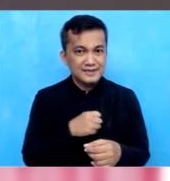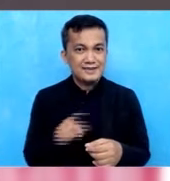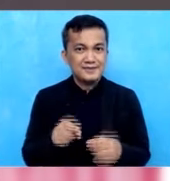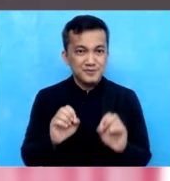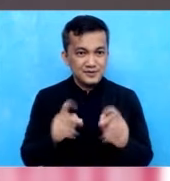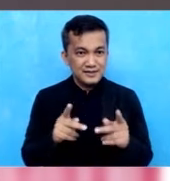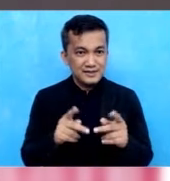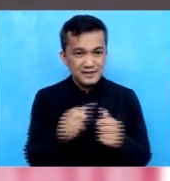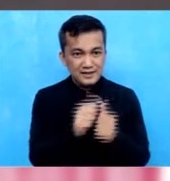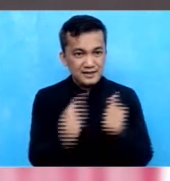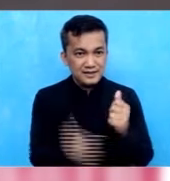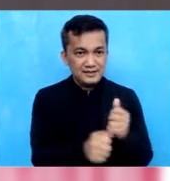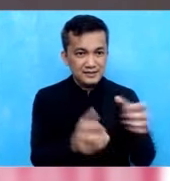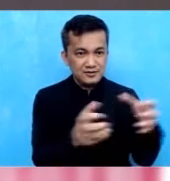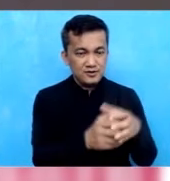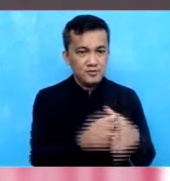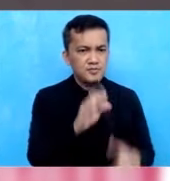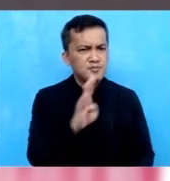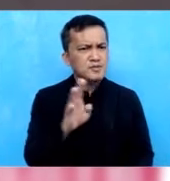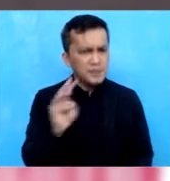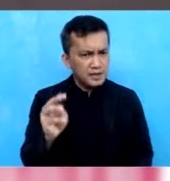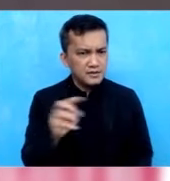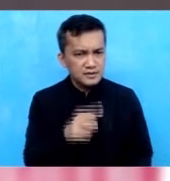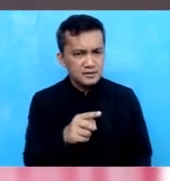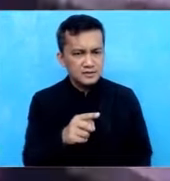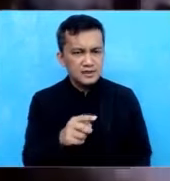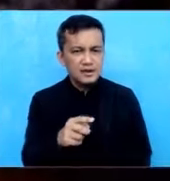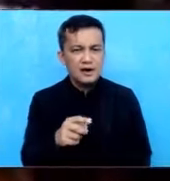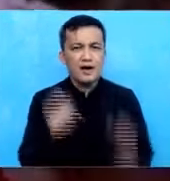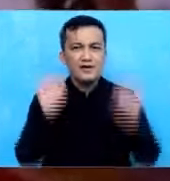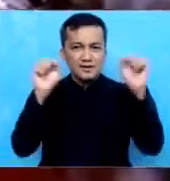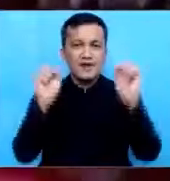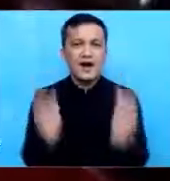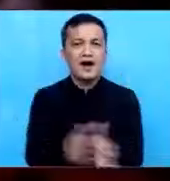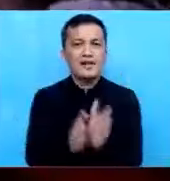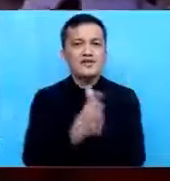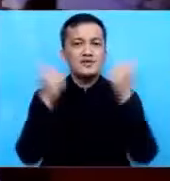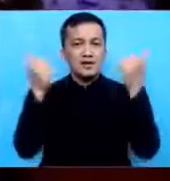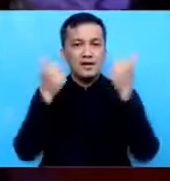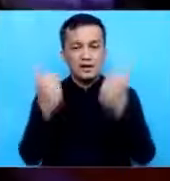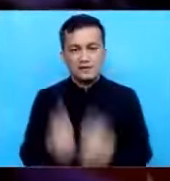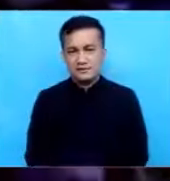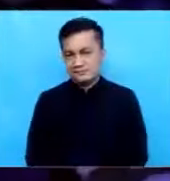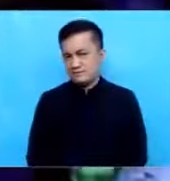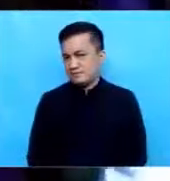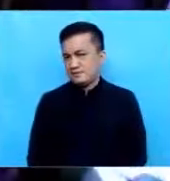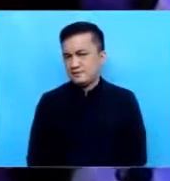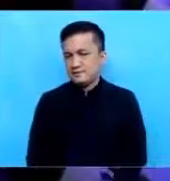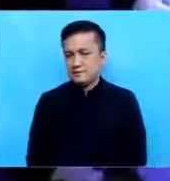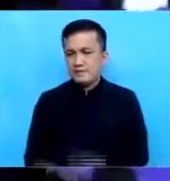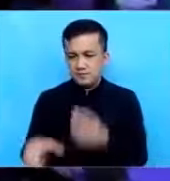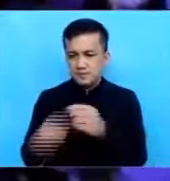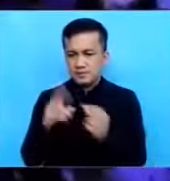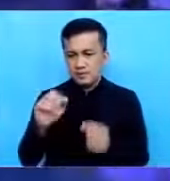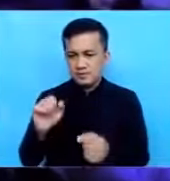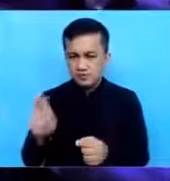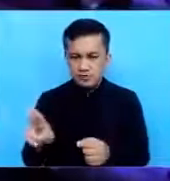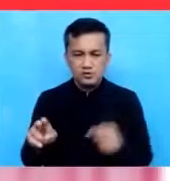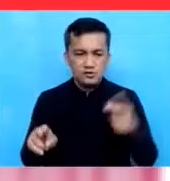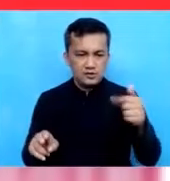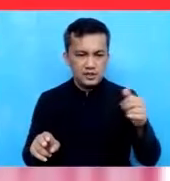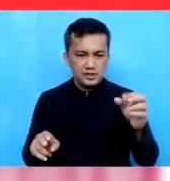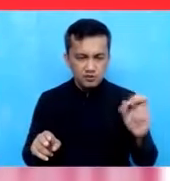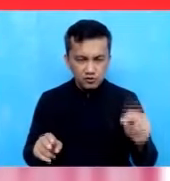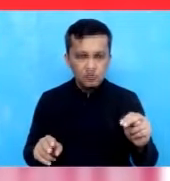party of Bongbong Marcos, now you cry hallelujah. Bukod naman kina Espiritu, Gadon at Roque, kabilang ding dumalo